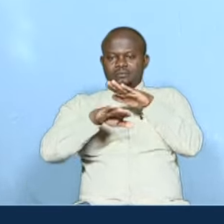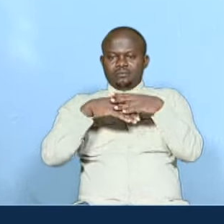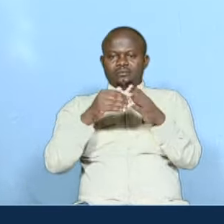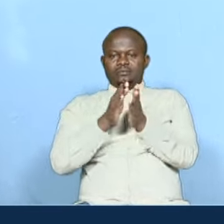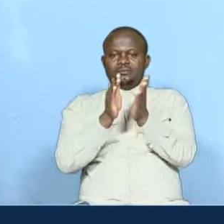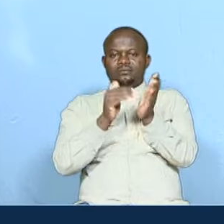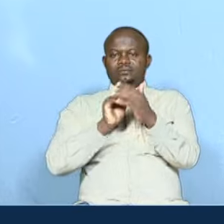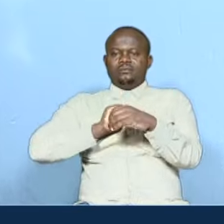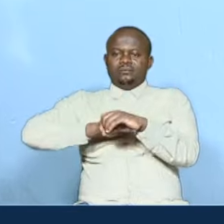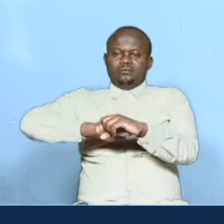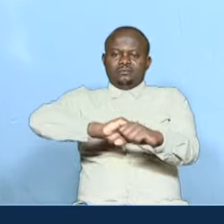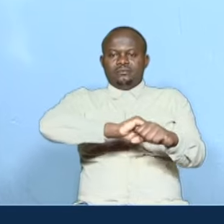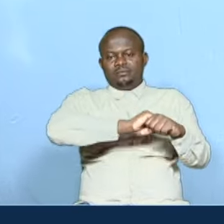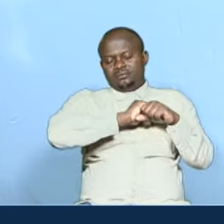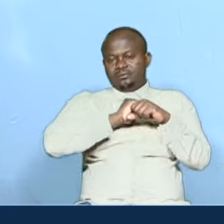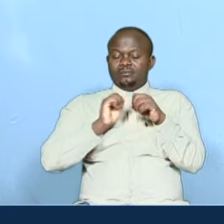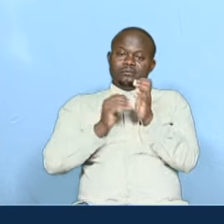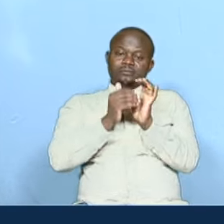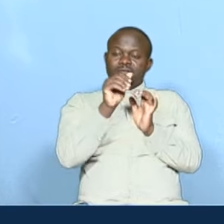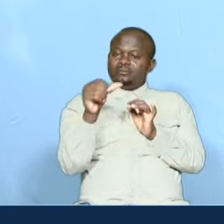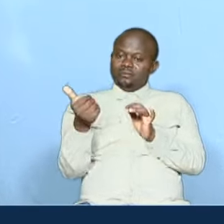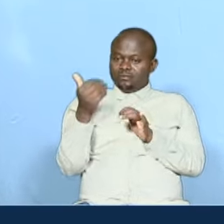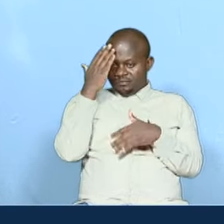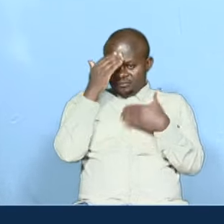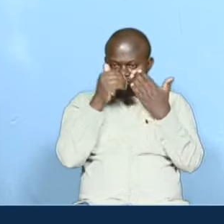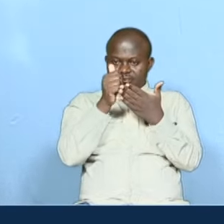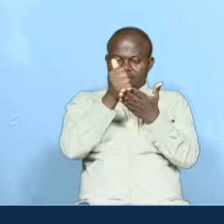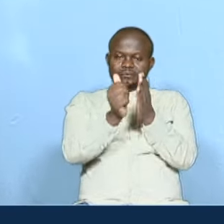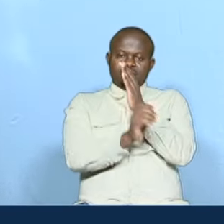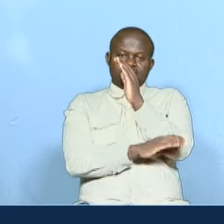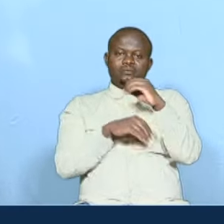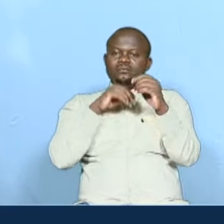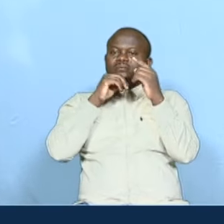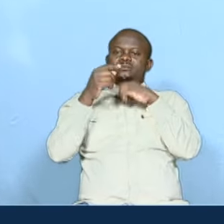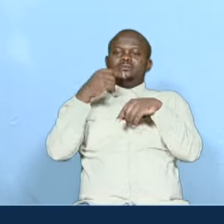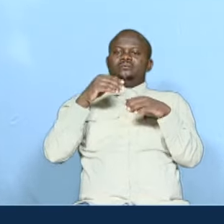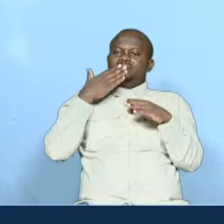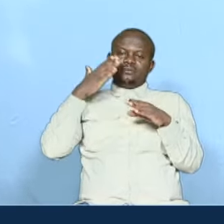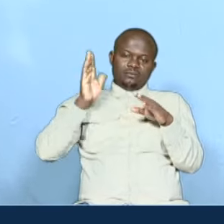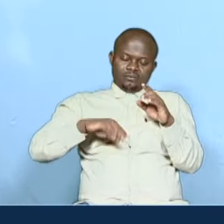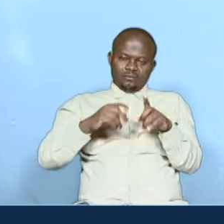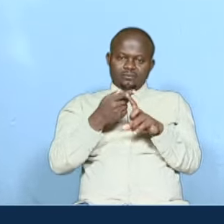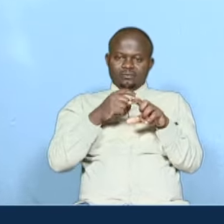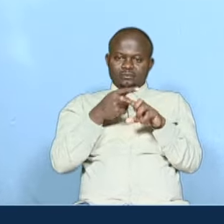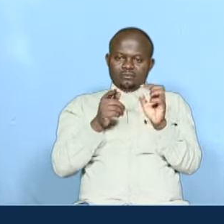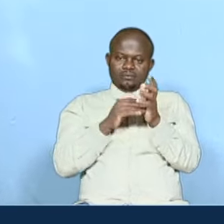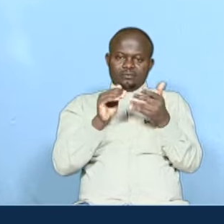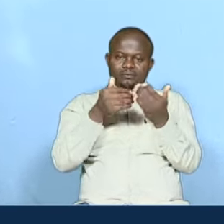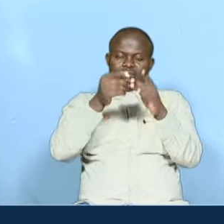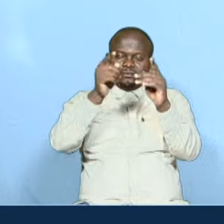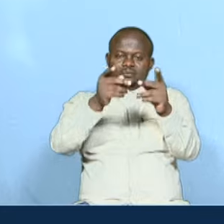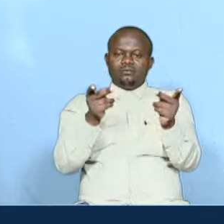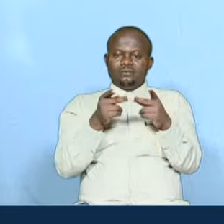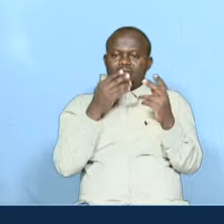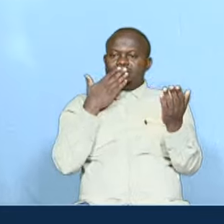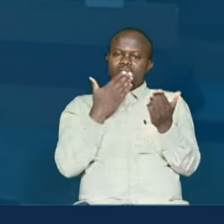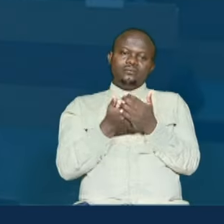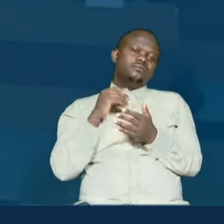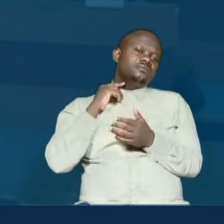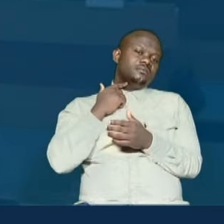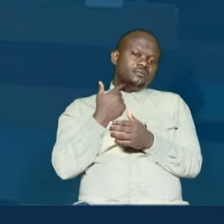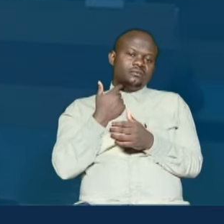kuyarinda. Ikindi ni ukugira ngo bafashe igihugu nyine kitasubira aho cyavuye ariko kijye naheza cyifuza